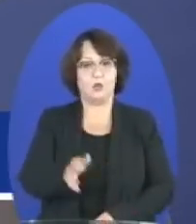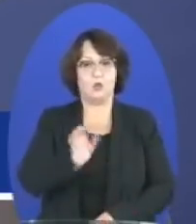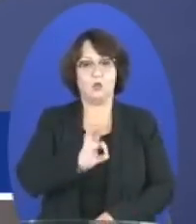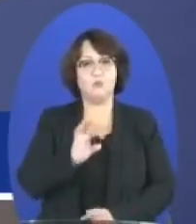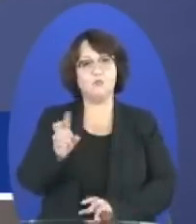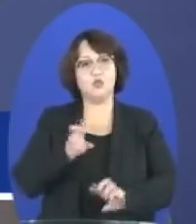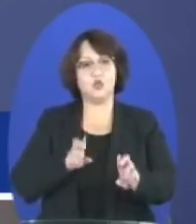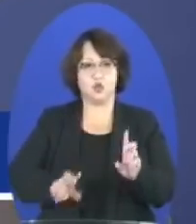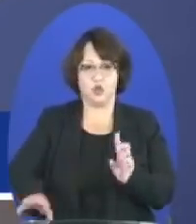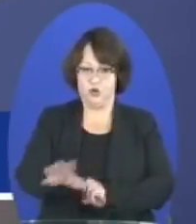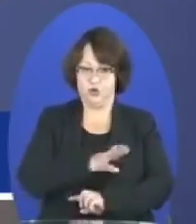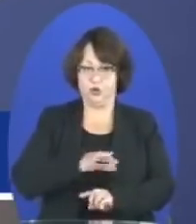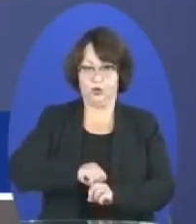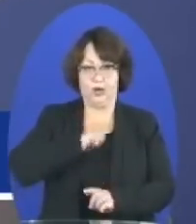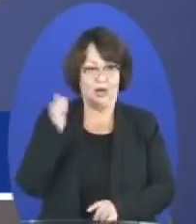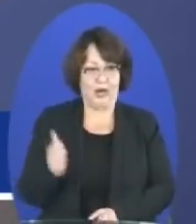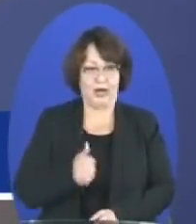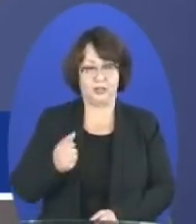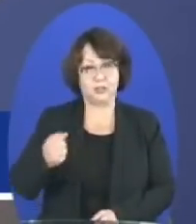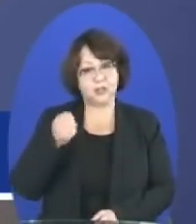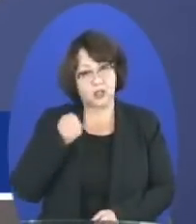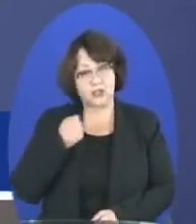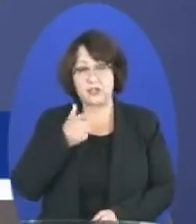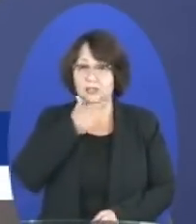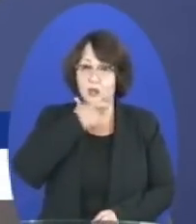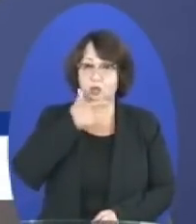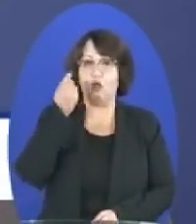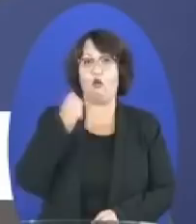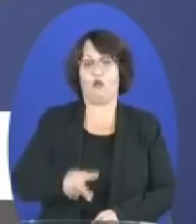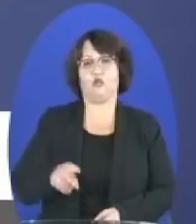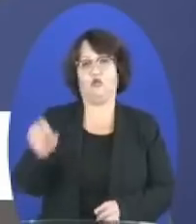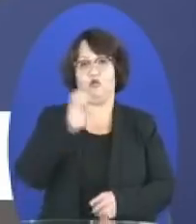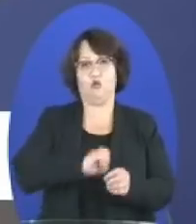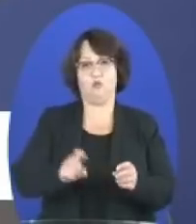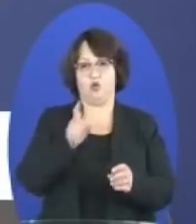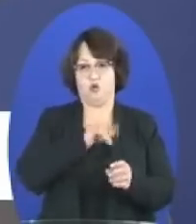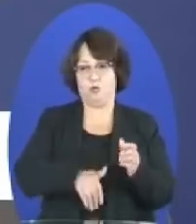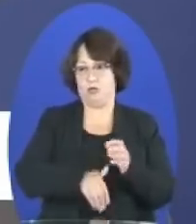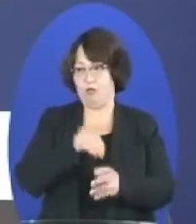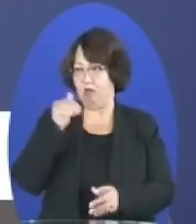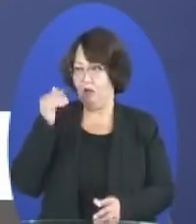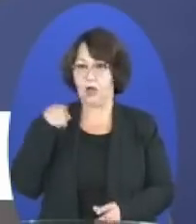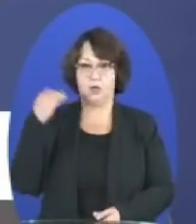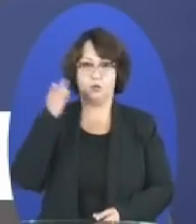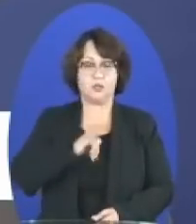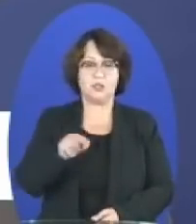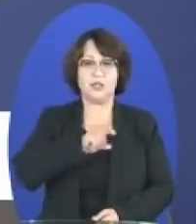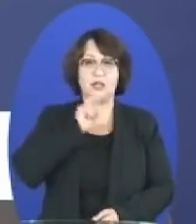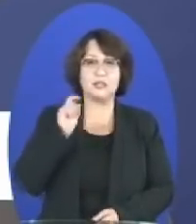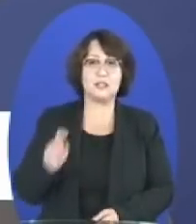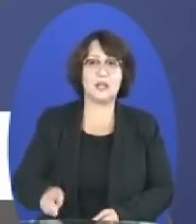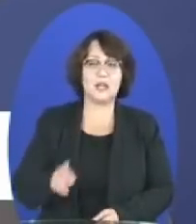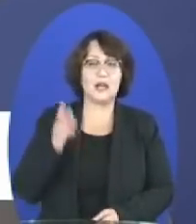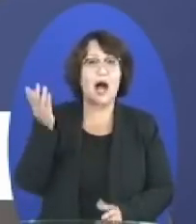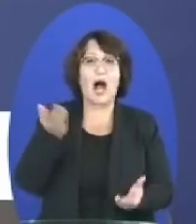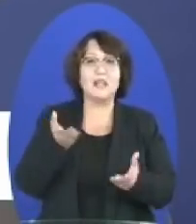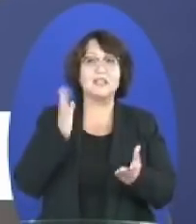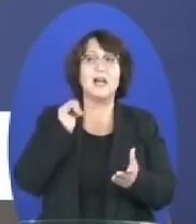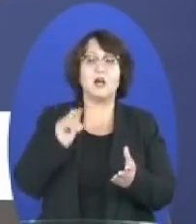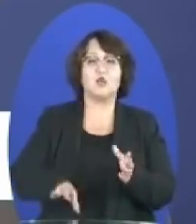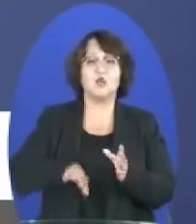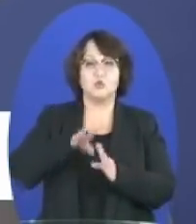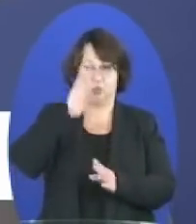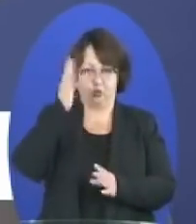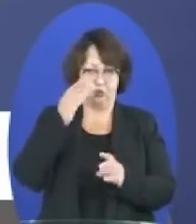бизнесийн орчноор хангаж чадах хэсгээс Европын холбооноос гарсны дараах Британи зах зээлийн чиг хандлага тодорхойлогдож Их Британид хятадын